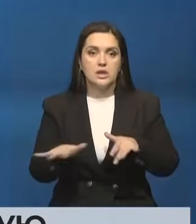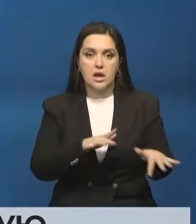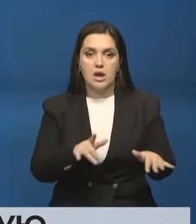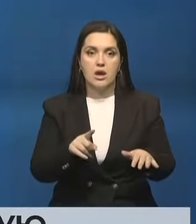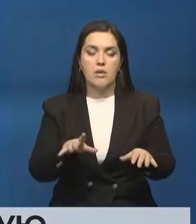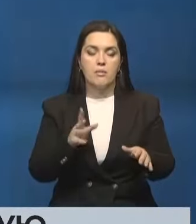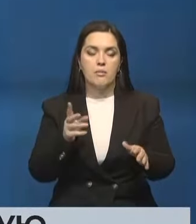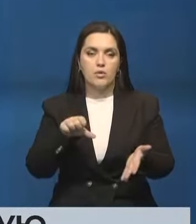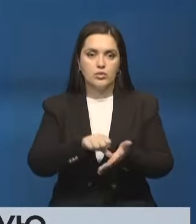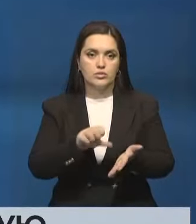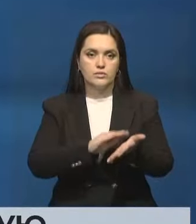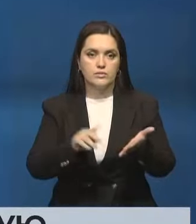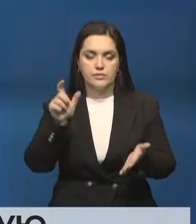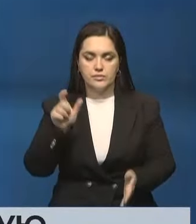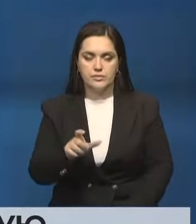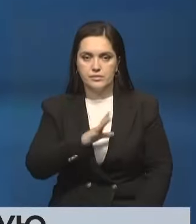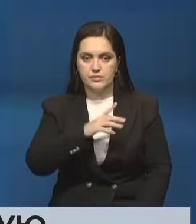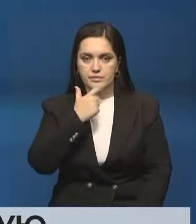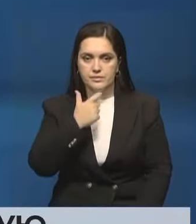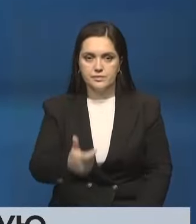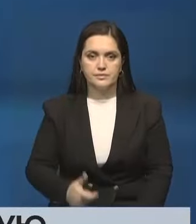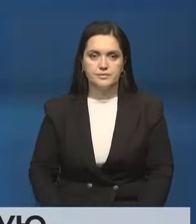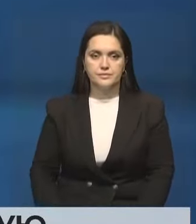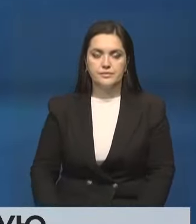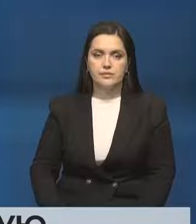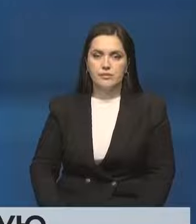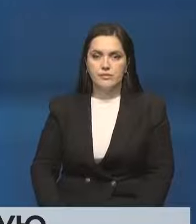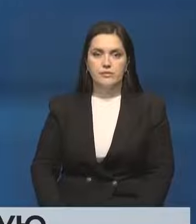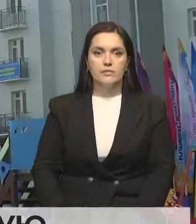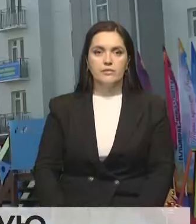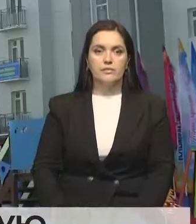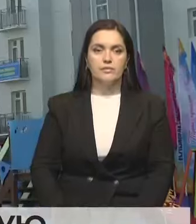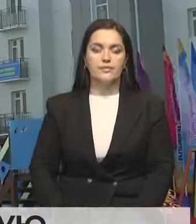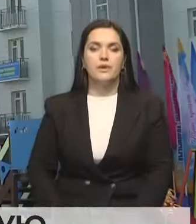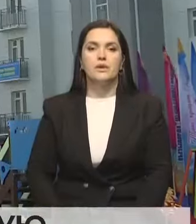открытия объектов побывала и наш корреспондент Райхан Джибаева.